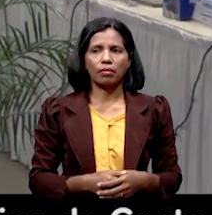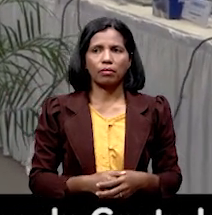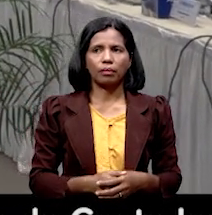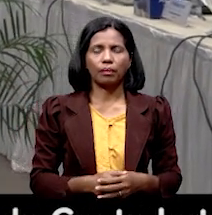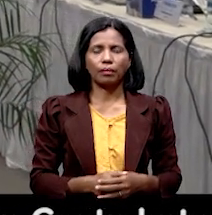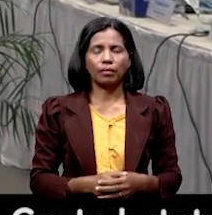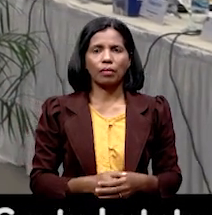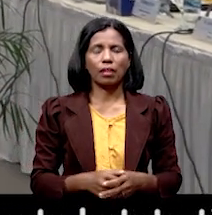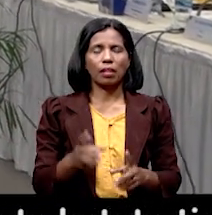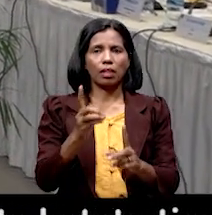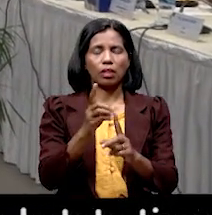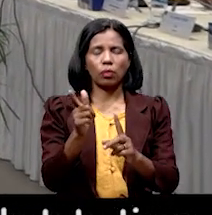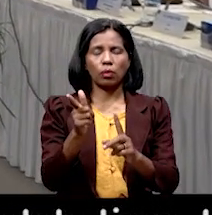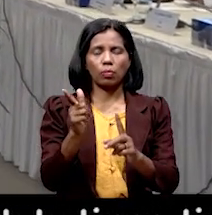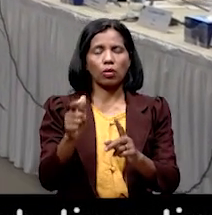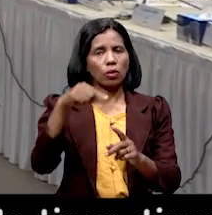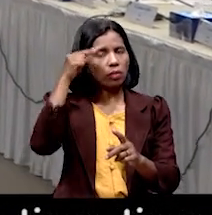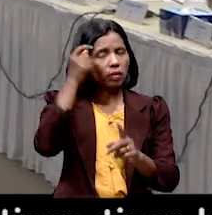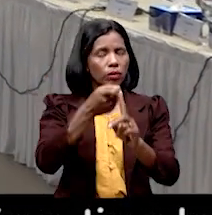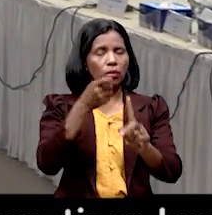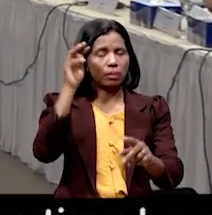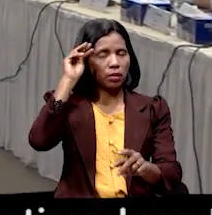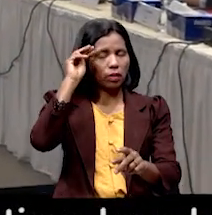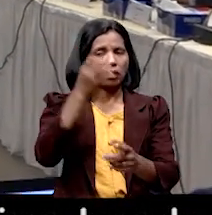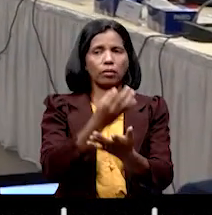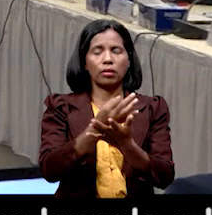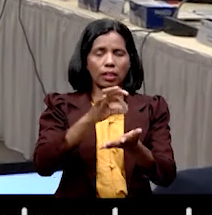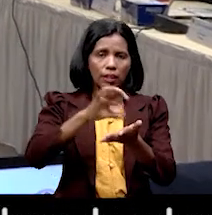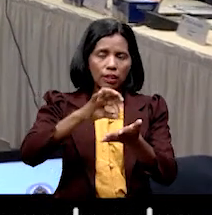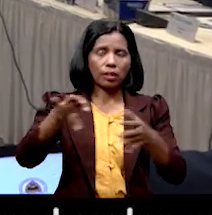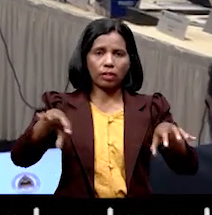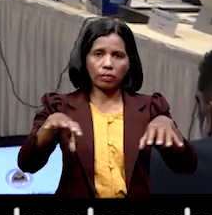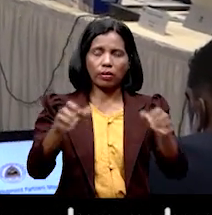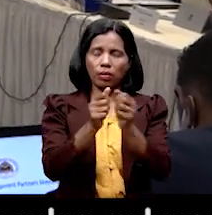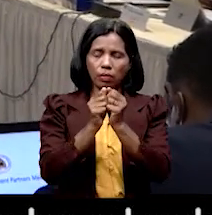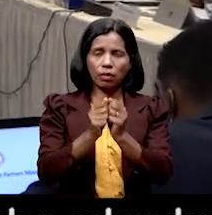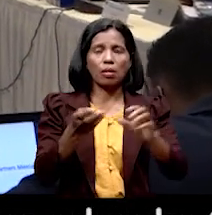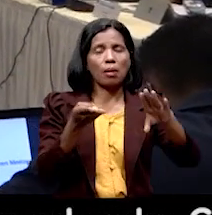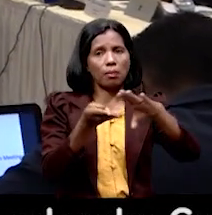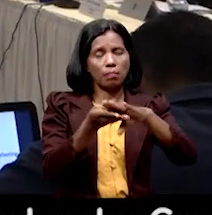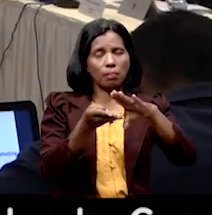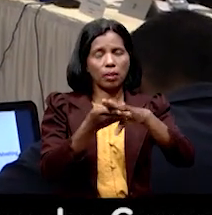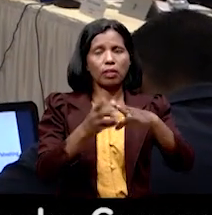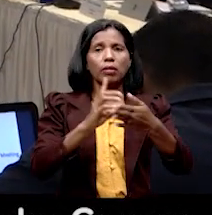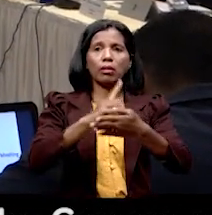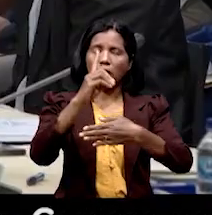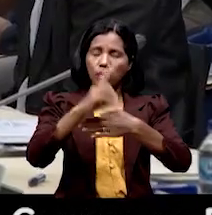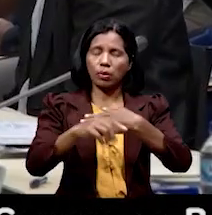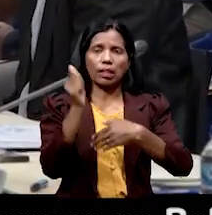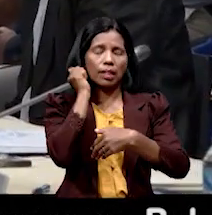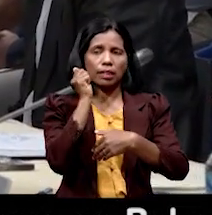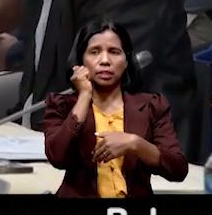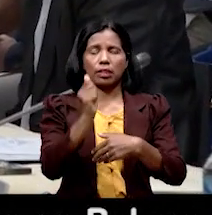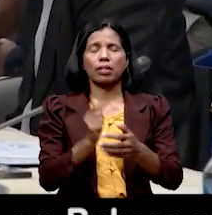Ia loron ruanulu liba guvernul li husi Ministerul Finanțas asin acordu ho Bancu de Dezvoltamentu Asiaticu împresta fundu